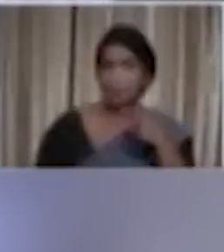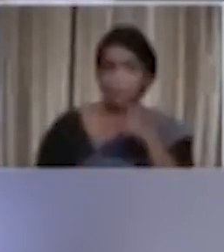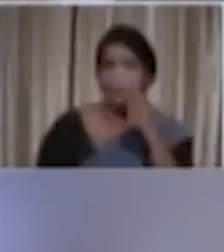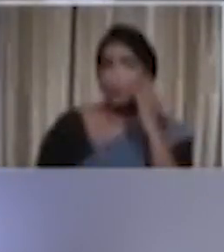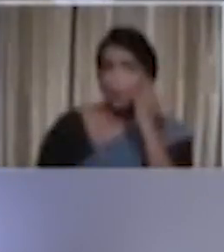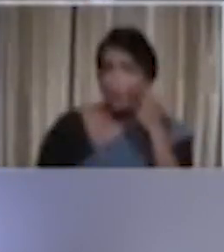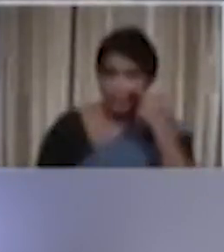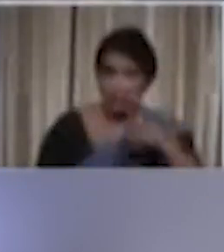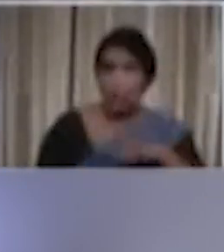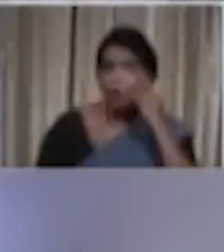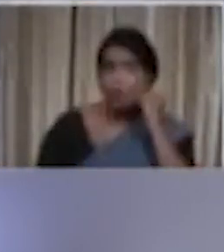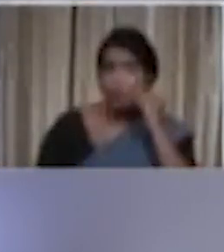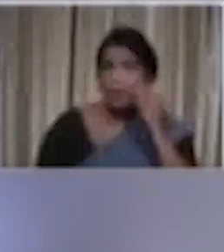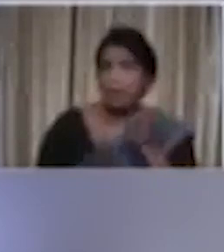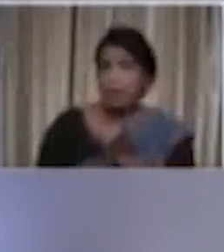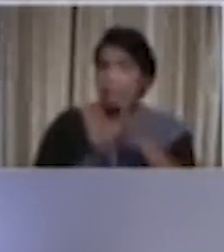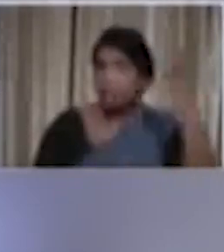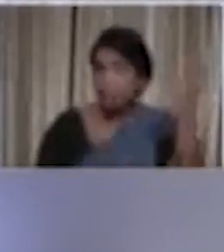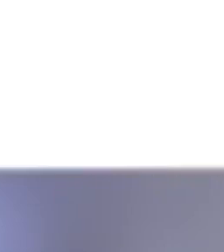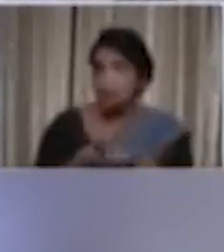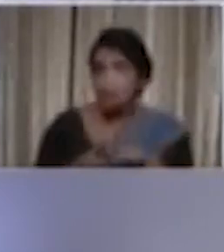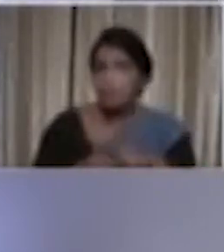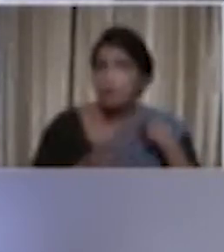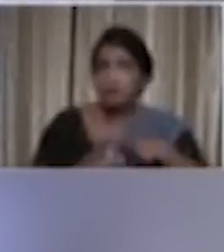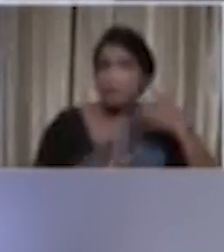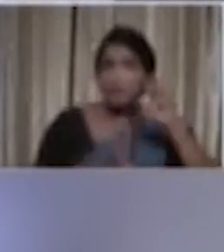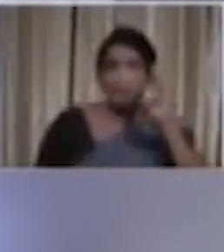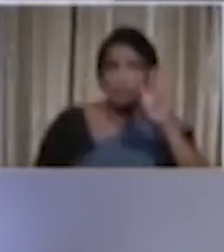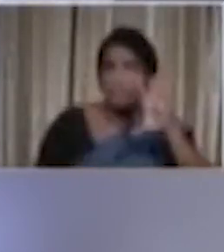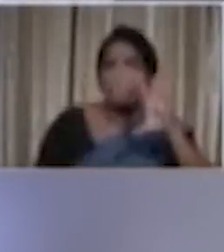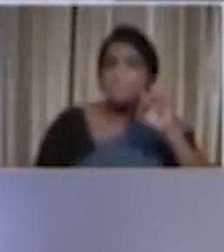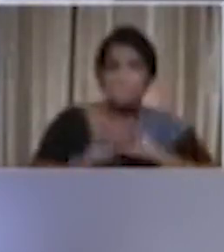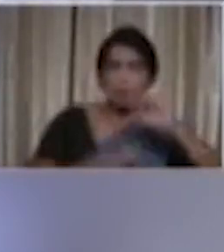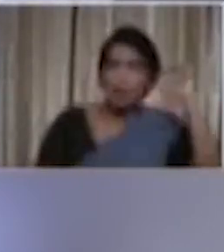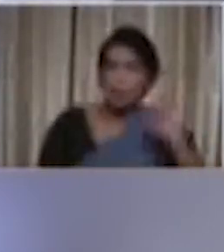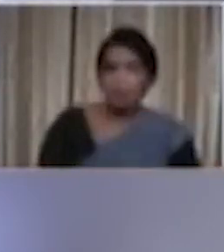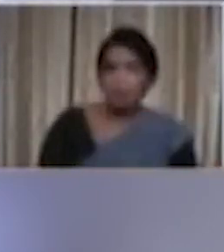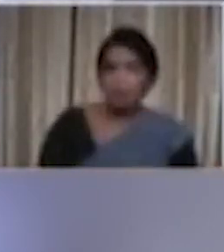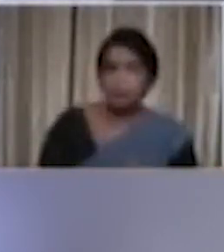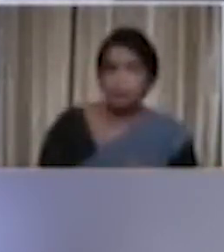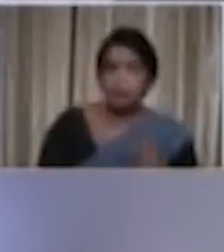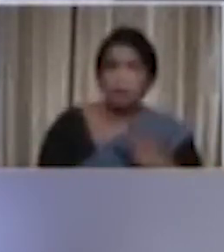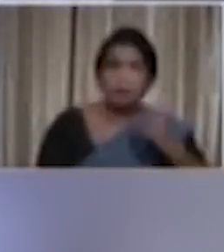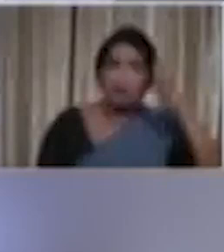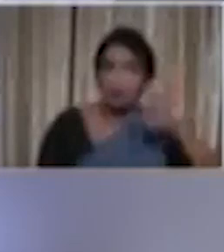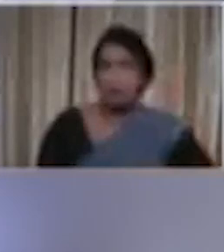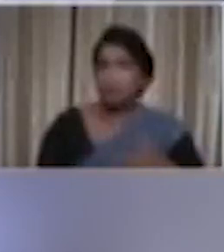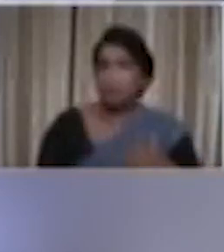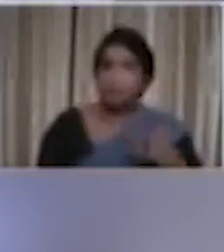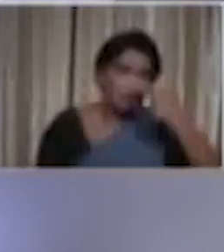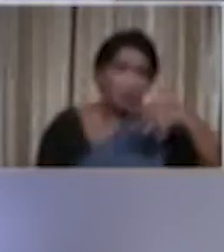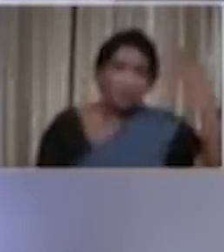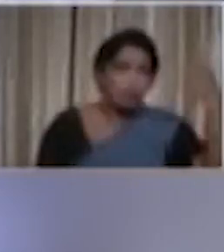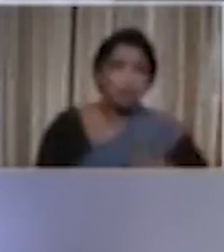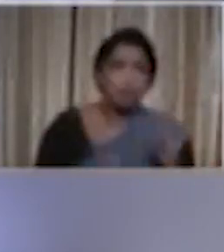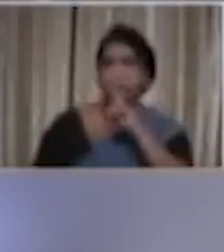රුසියාවේ අර ඉන්දියාව ගෙන්න ගන්නවා වගේ සිටියට 35ක අඩුමිලකට ඩිස්කවුන්ට් එකකට ගෙන්න ගන්න